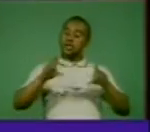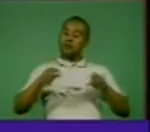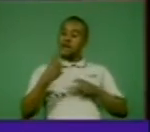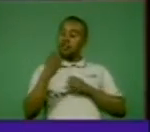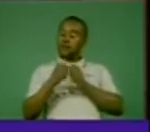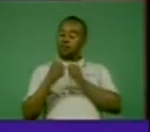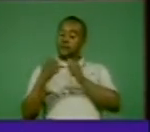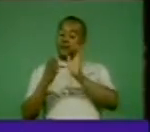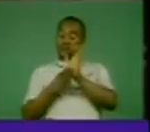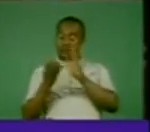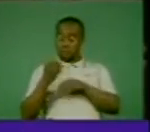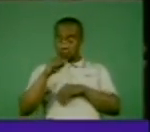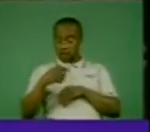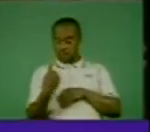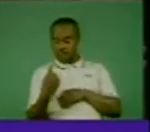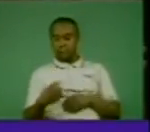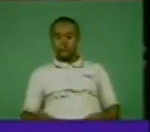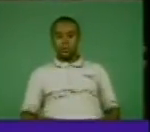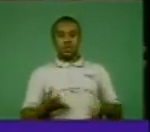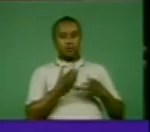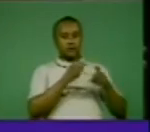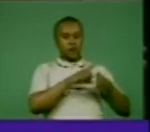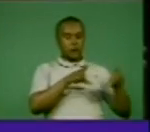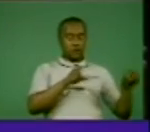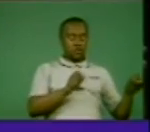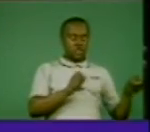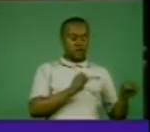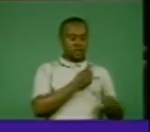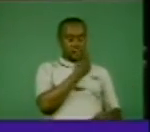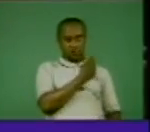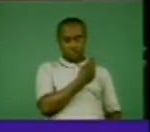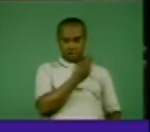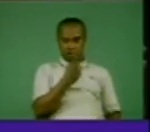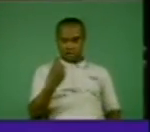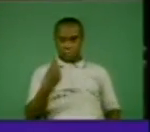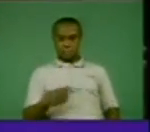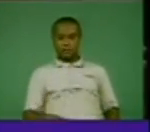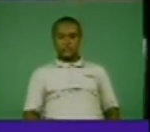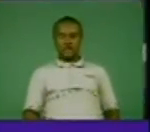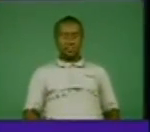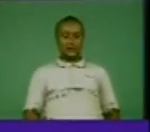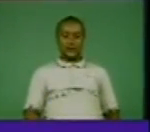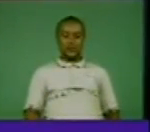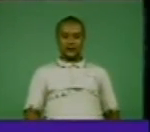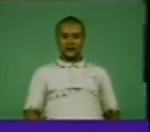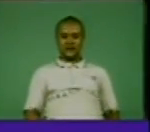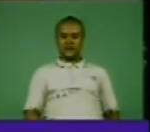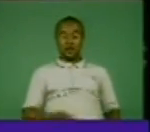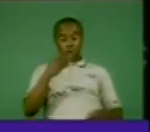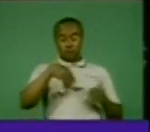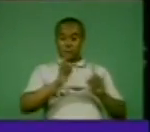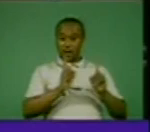kura 1 pamoja na ibara ya 121. Jumla ya kura za hapana zilikuwa ni kura